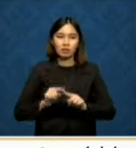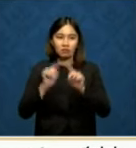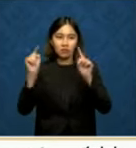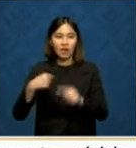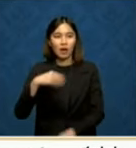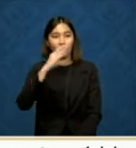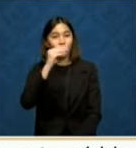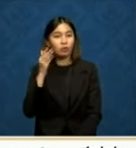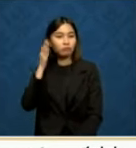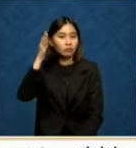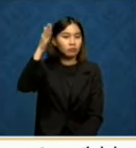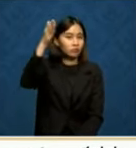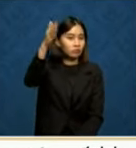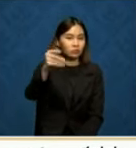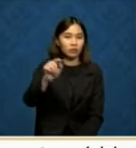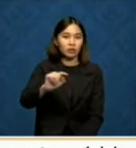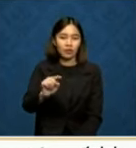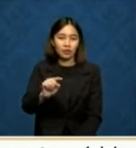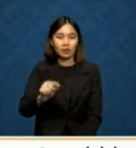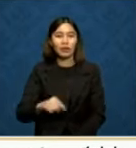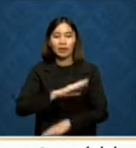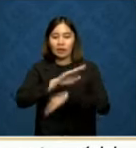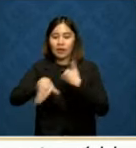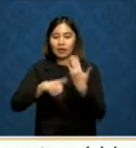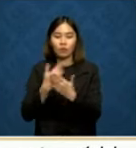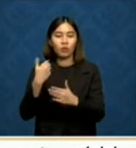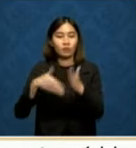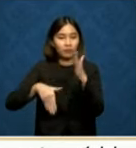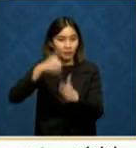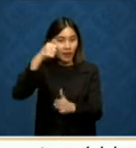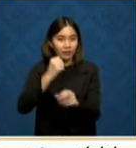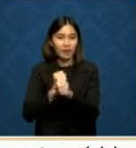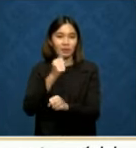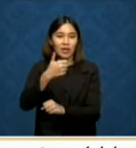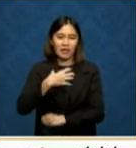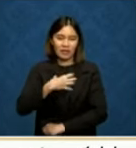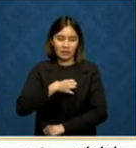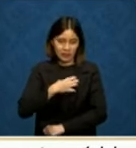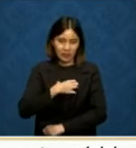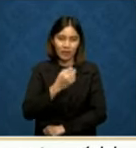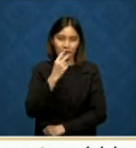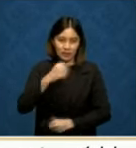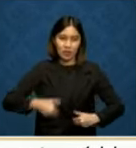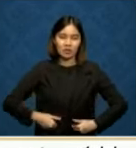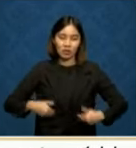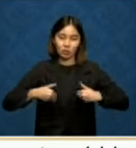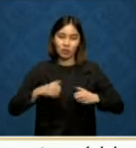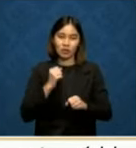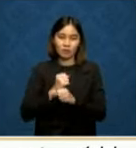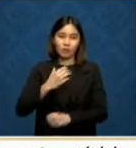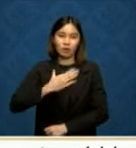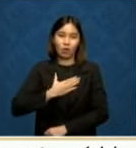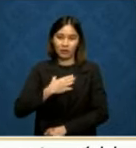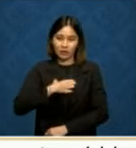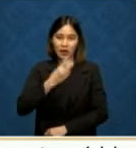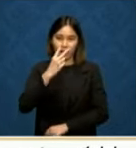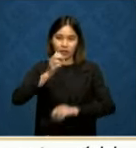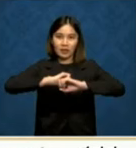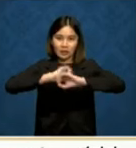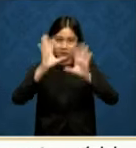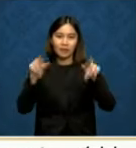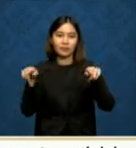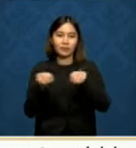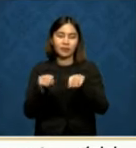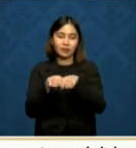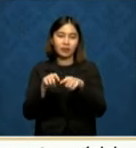พูดกนเรื่องอนาคตที่จะทำให้ส่งเห่านี้เกิดขึ้นแต่แ่นอน ฉัก็อยากเห็นในชีวิตการทำงานของธิเช่นเดย